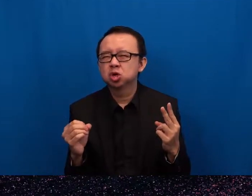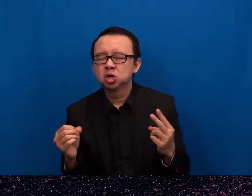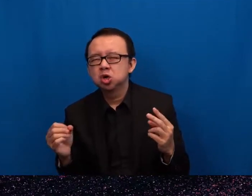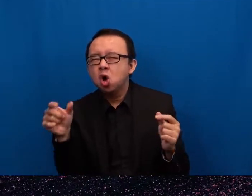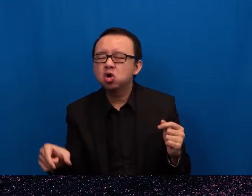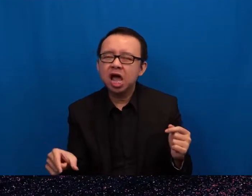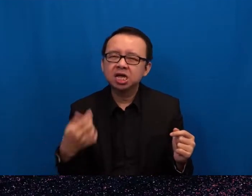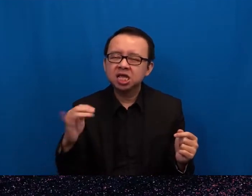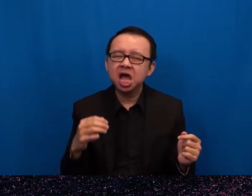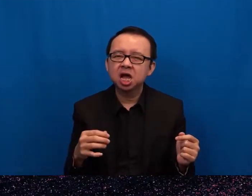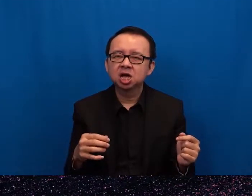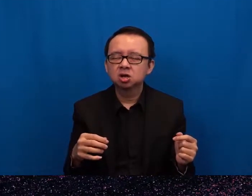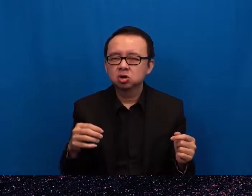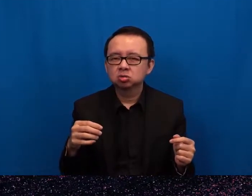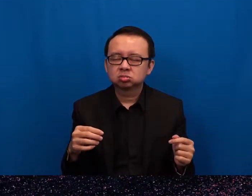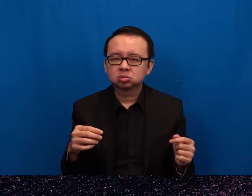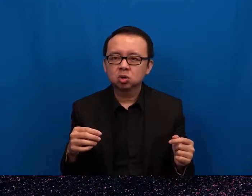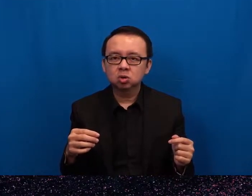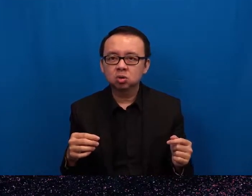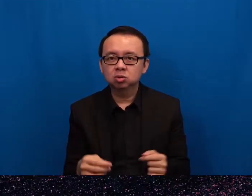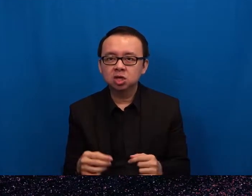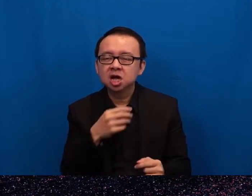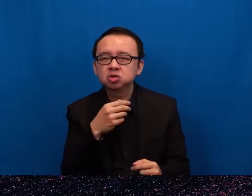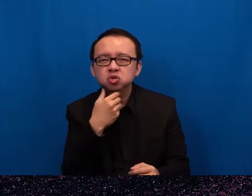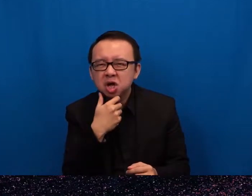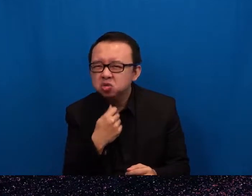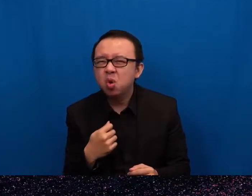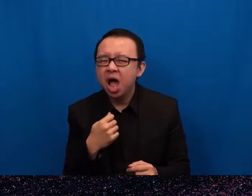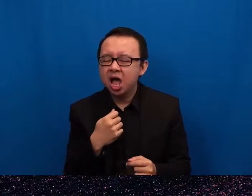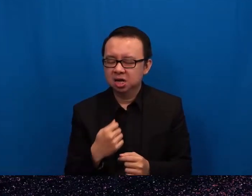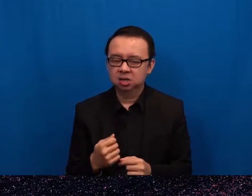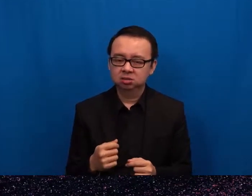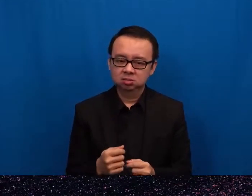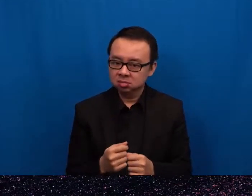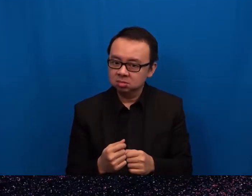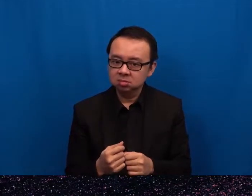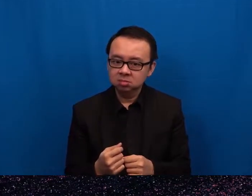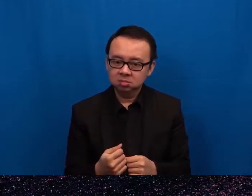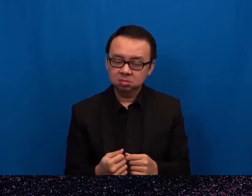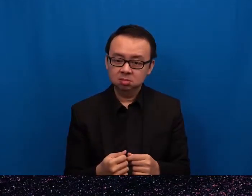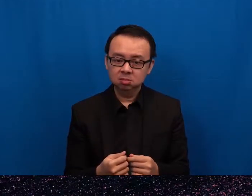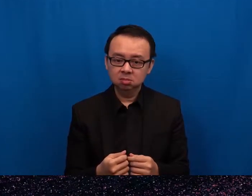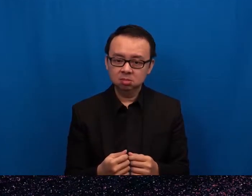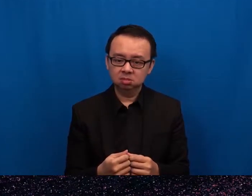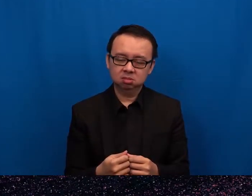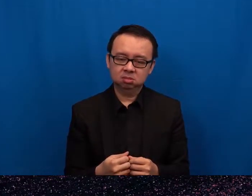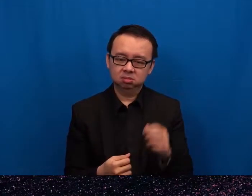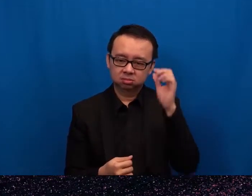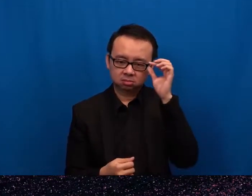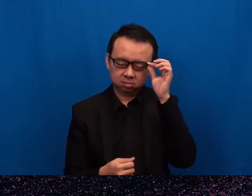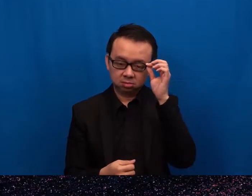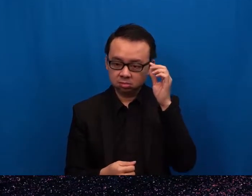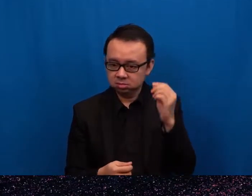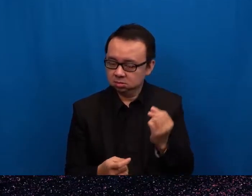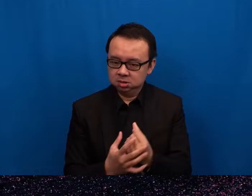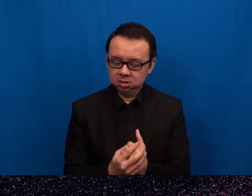berkata sama mereka, siapa di sini bergairah untuk Tuhan? Siapa di sini passionate for the kingdom? Untuk kerajaan Allah. Maju ke depan. Mereka maju ke depan